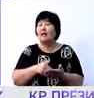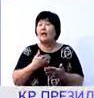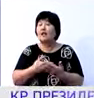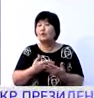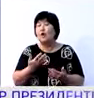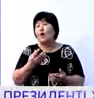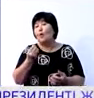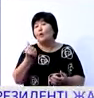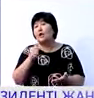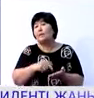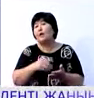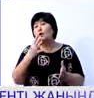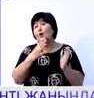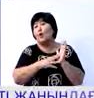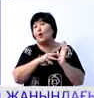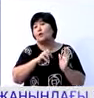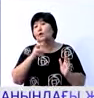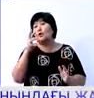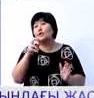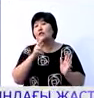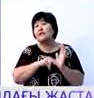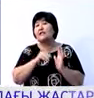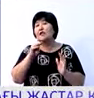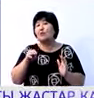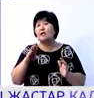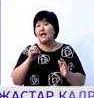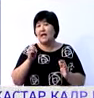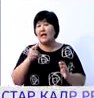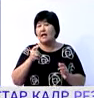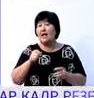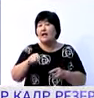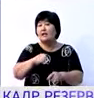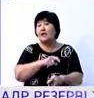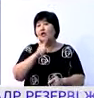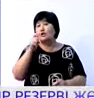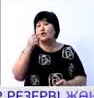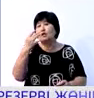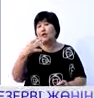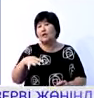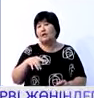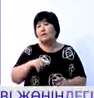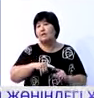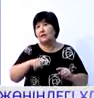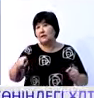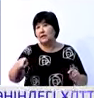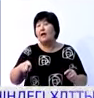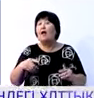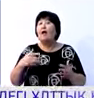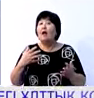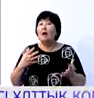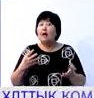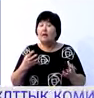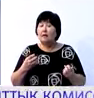мысалы оның бағасы 9 миллион 380 мың теңге, шаршы метрі 140 мың теңгеден. Сонда